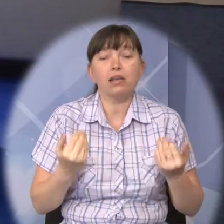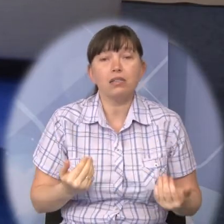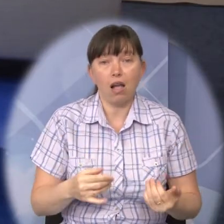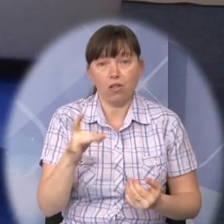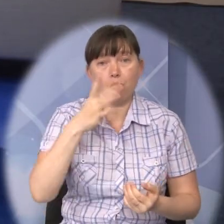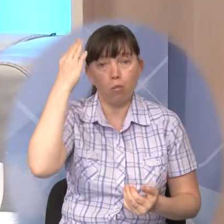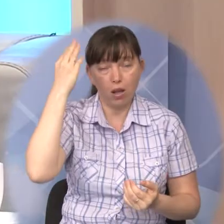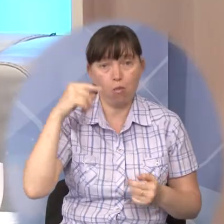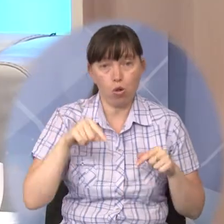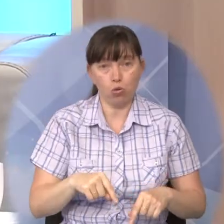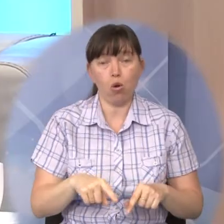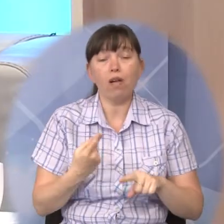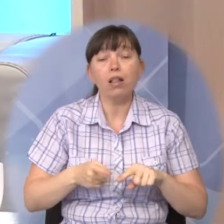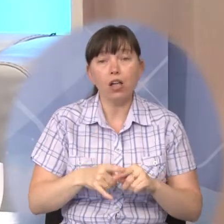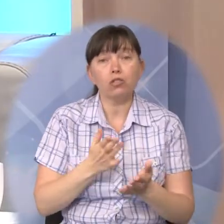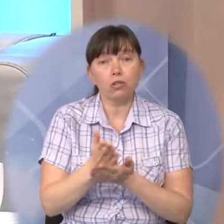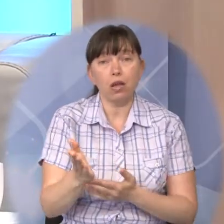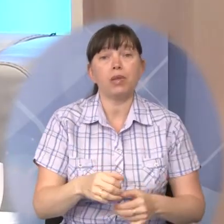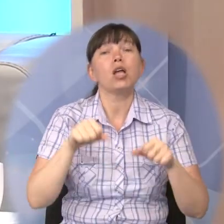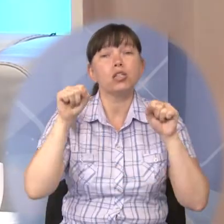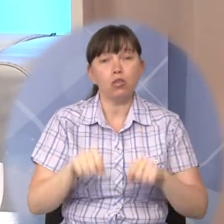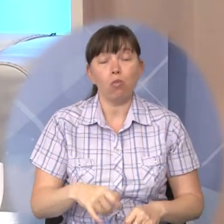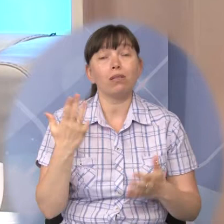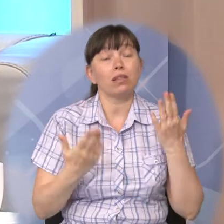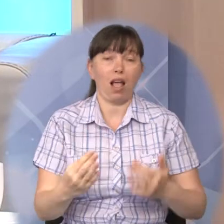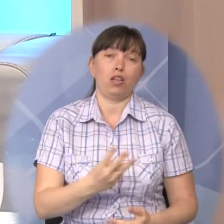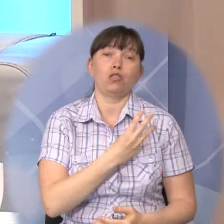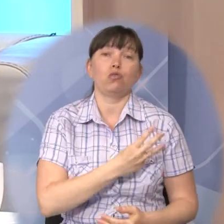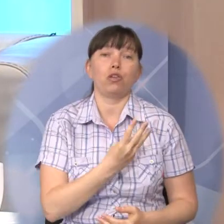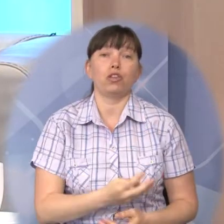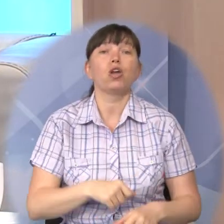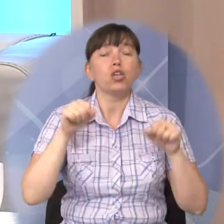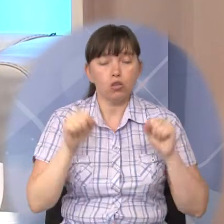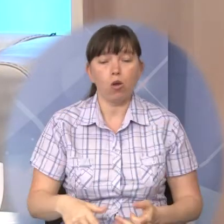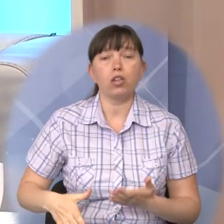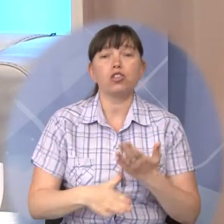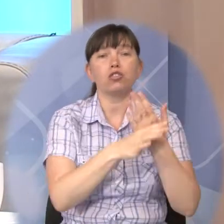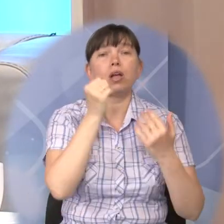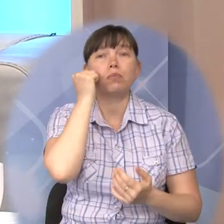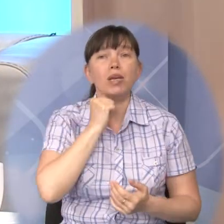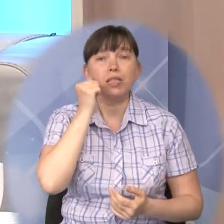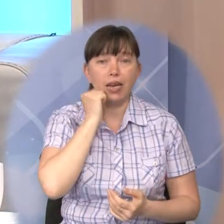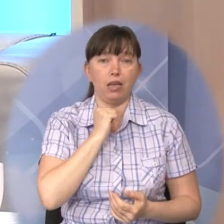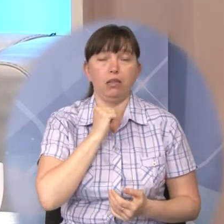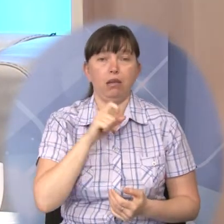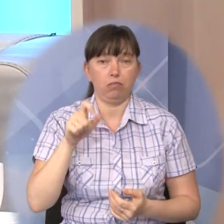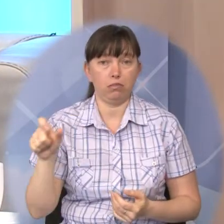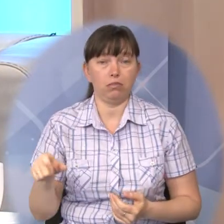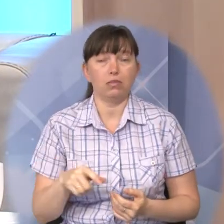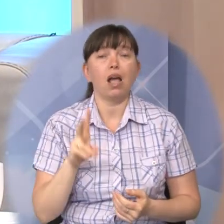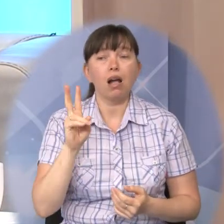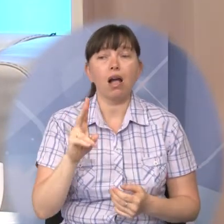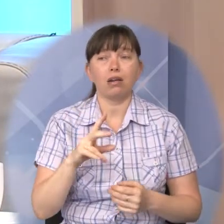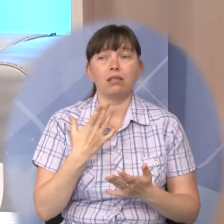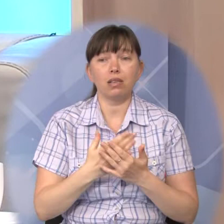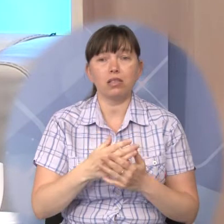la acest capitol, se poate, dacă se dorește. Și se poate de ajutat bătrânii, cel puțin cei care